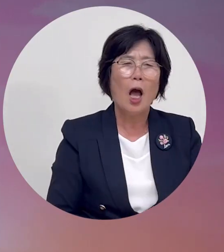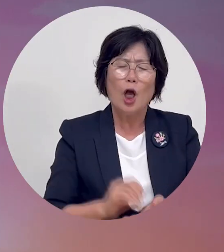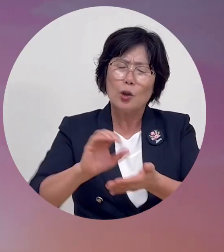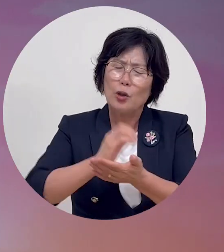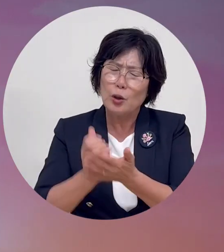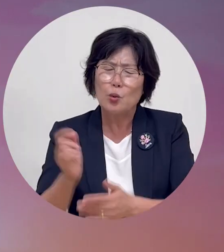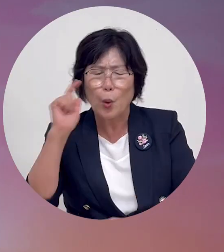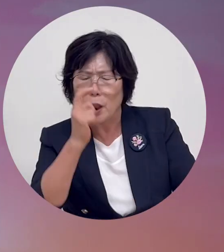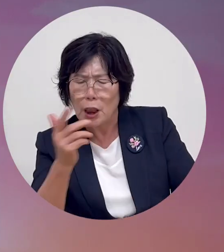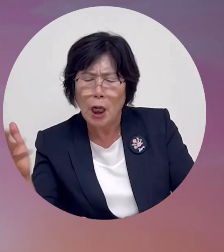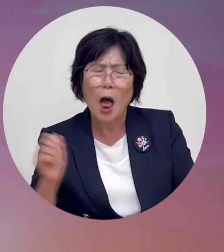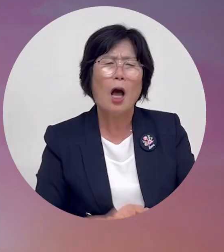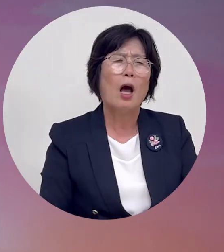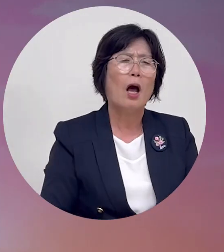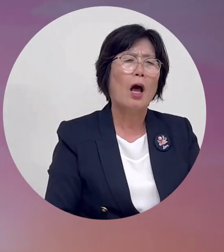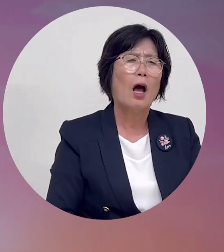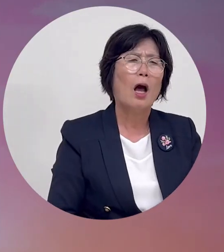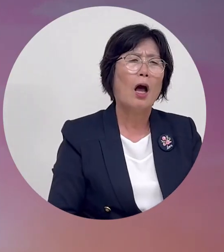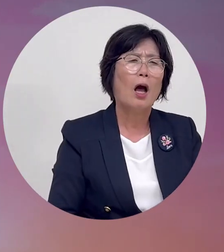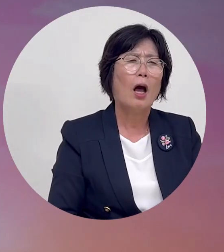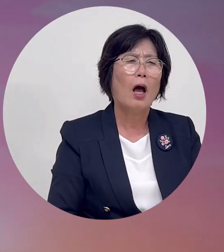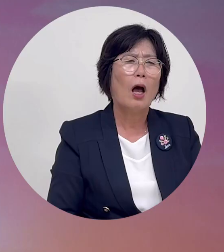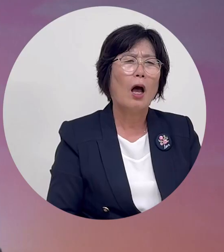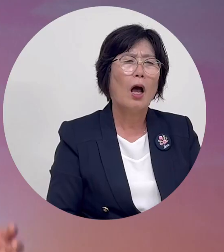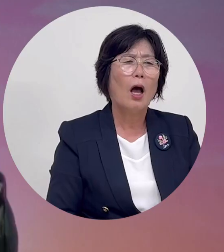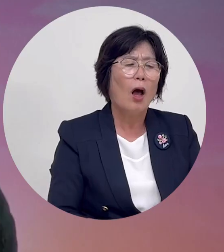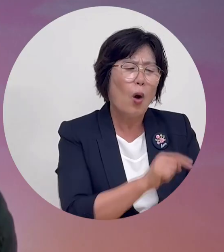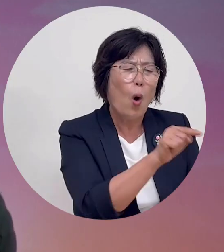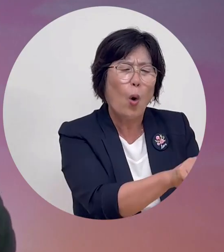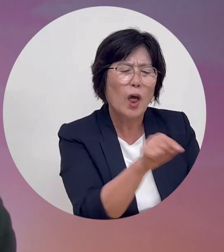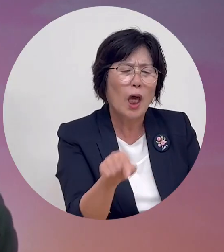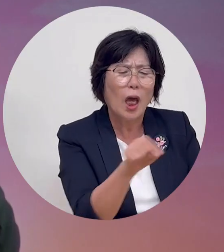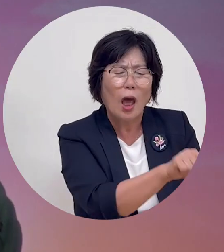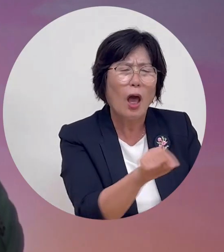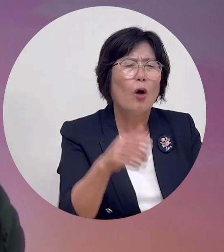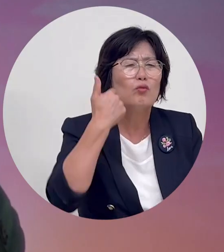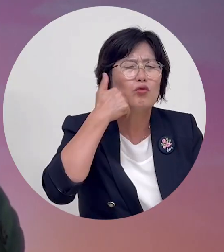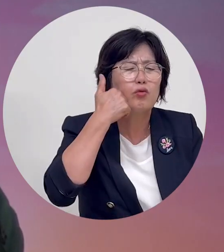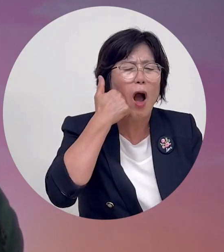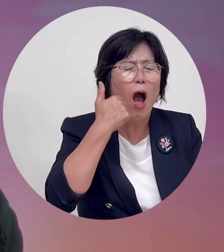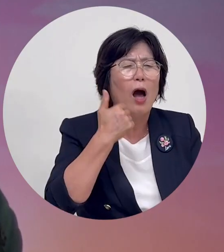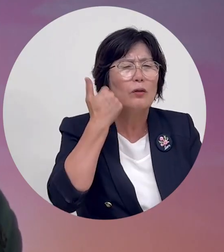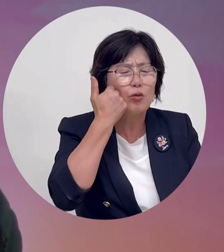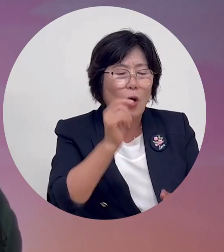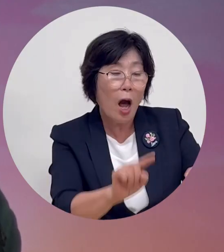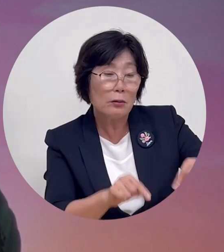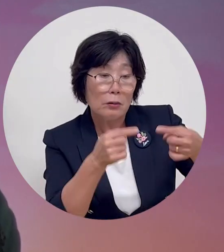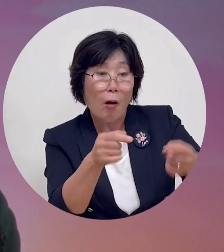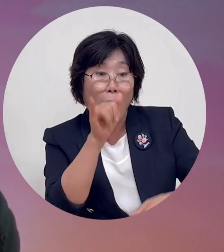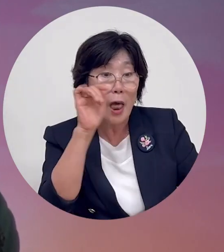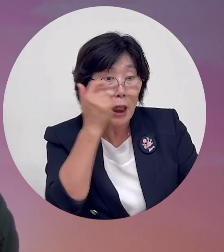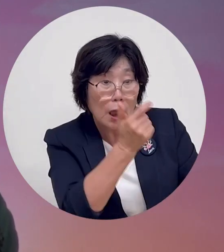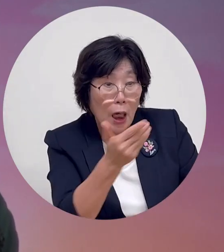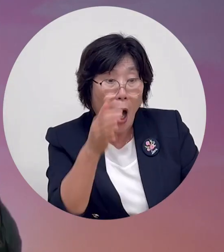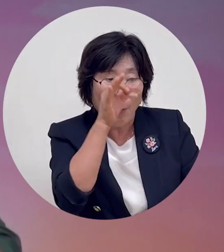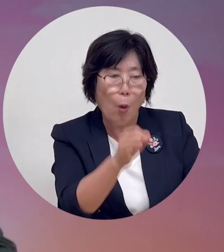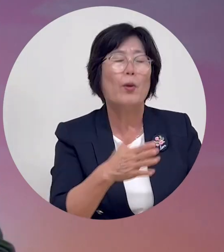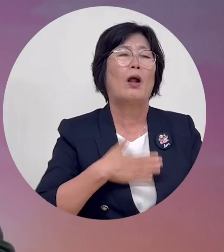있는지, 이렇게 거기에 누가 딱 개입되어 있겠어요?